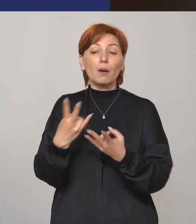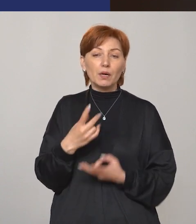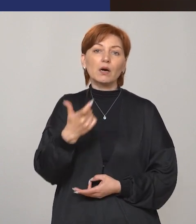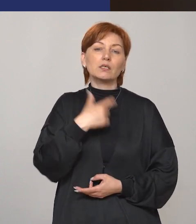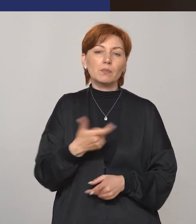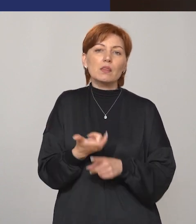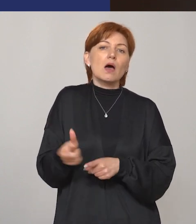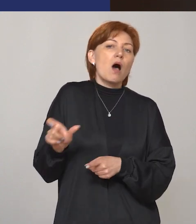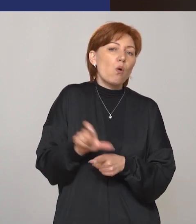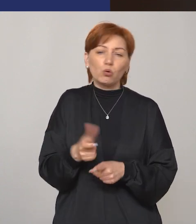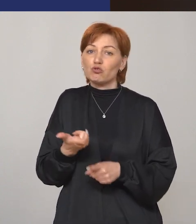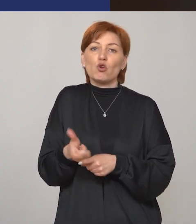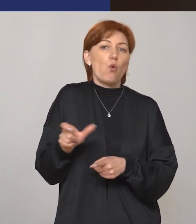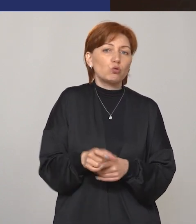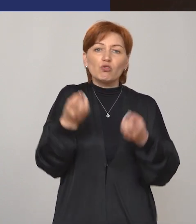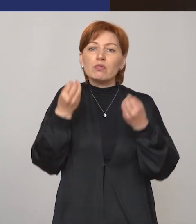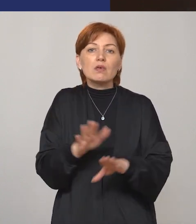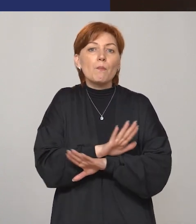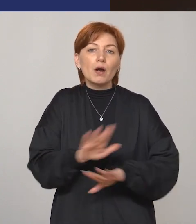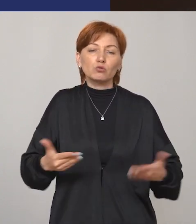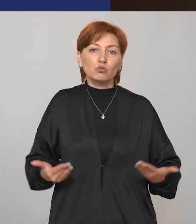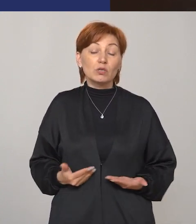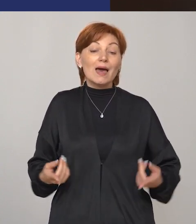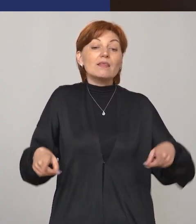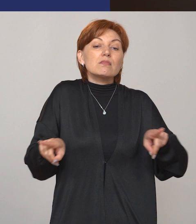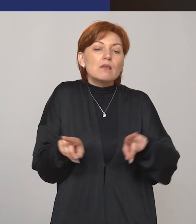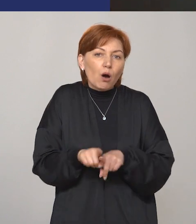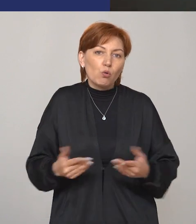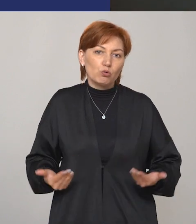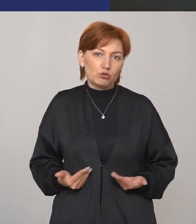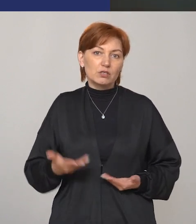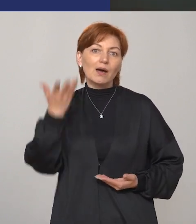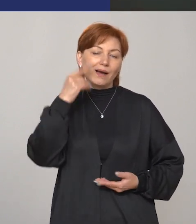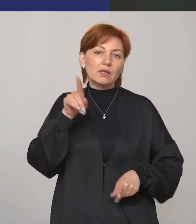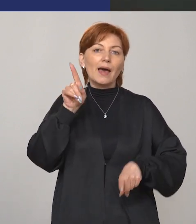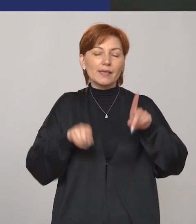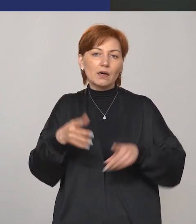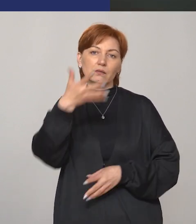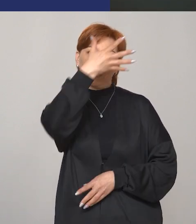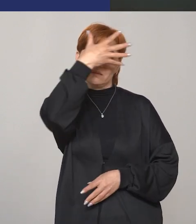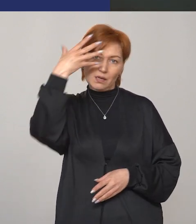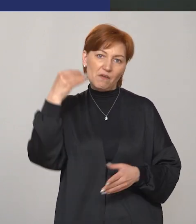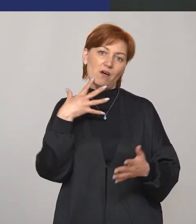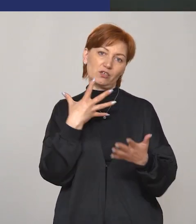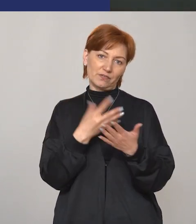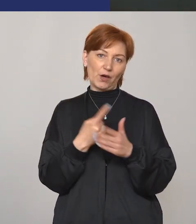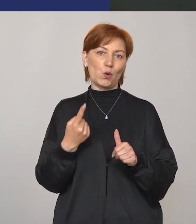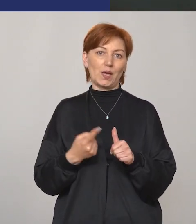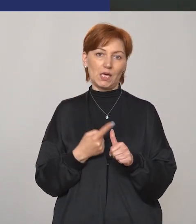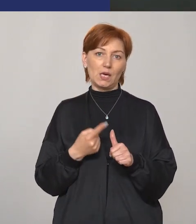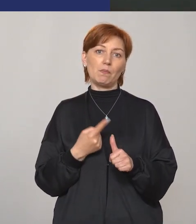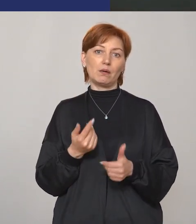Я обрекаю себя на очень-очень непростую жизнь. Такую жизнь, когда иногда забываешь свое имя.